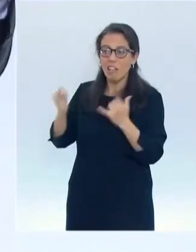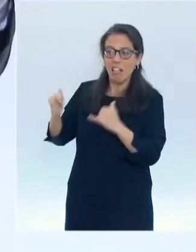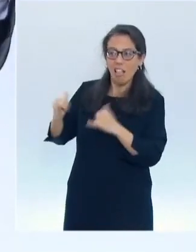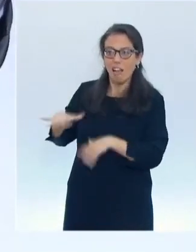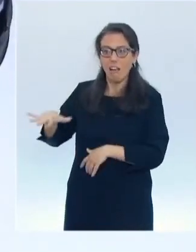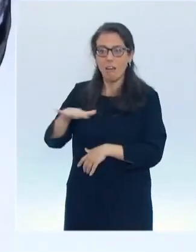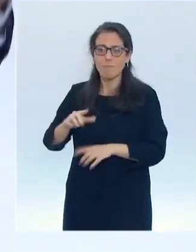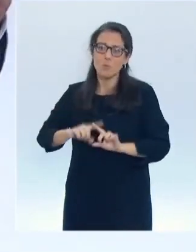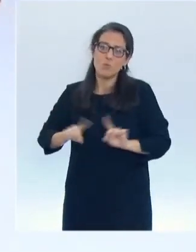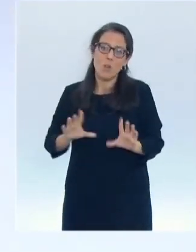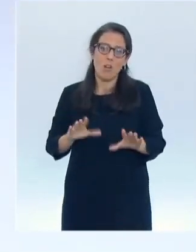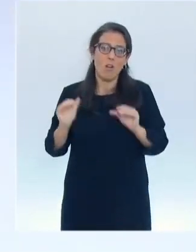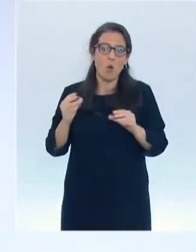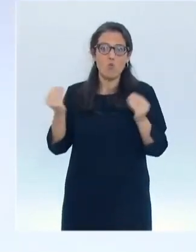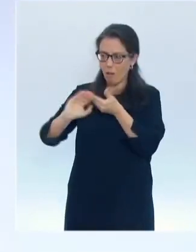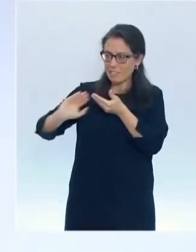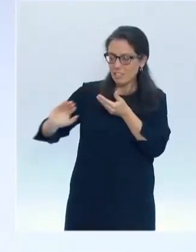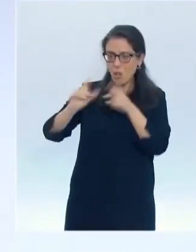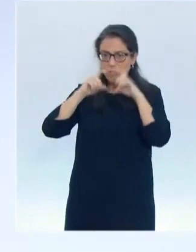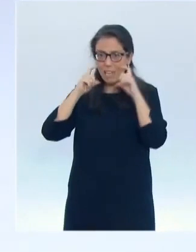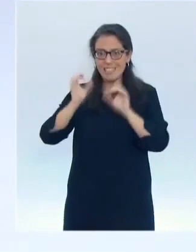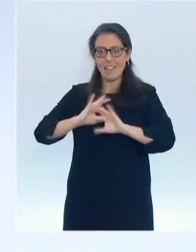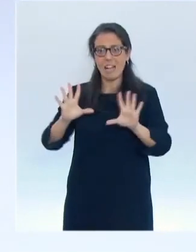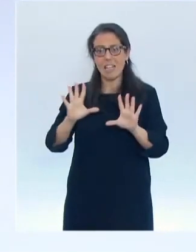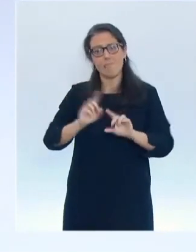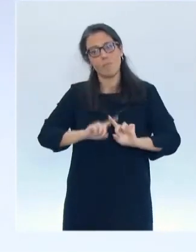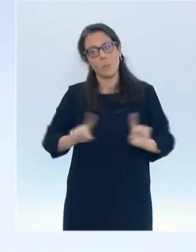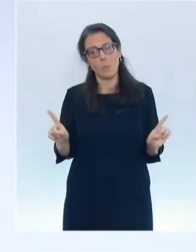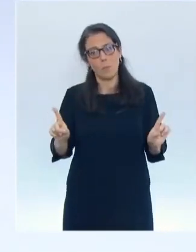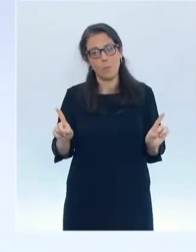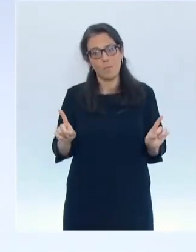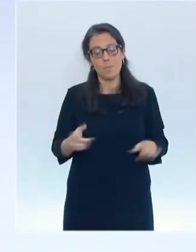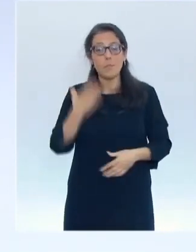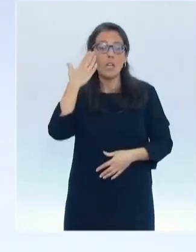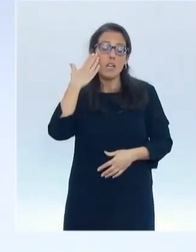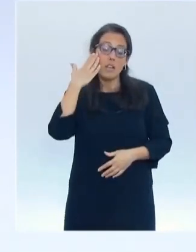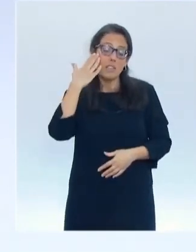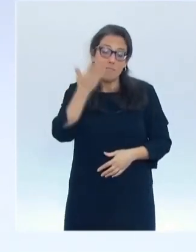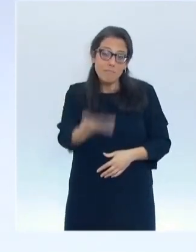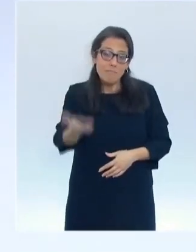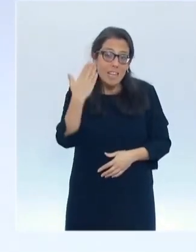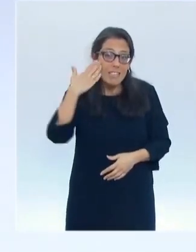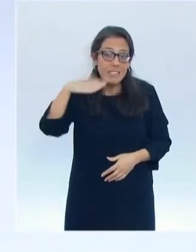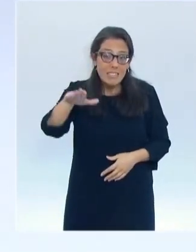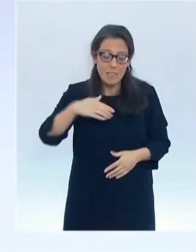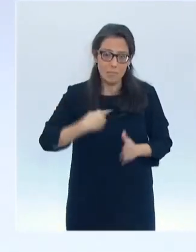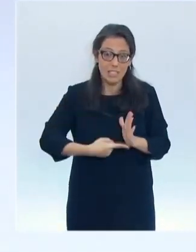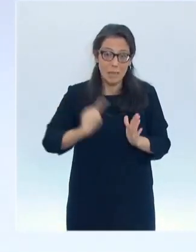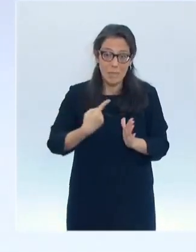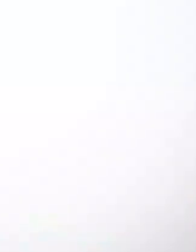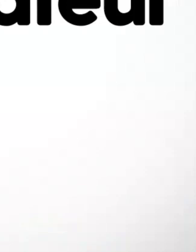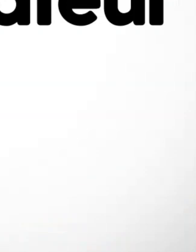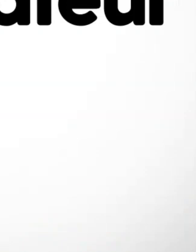solidarité nous tiendrons alors à la semaine prochaine évidemment si d'ici là nous sommes toujours